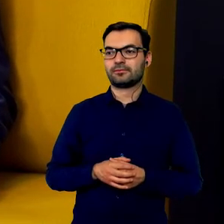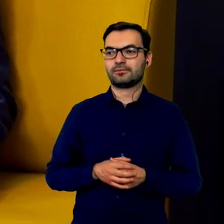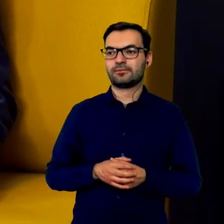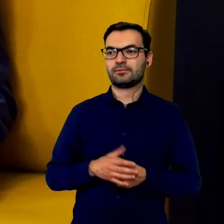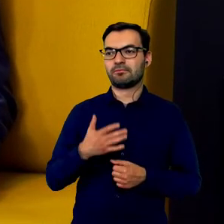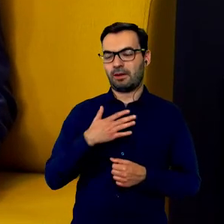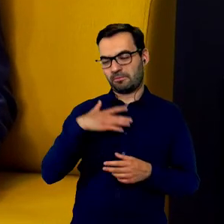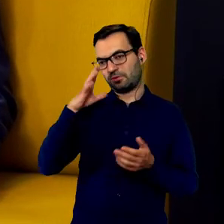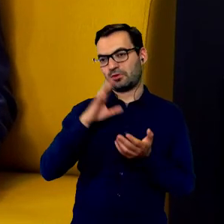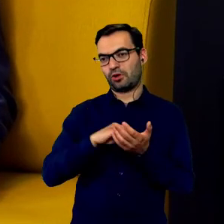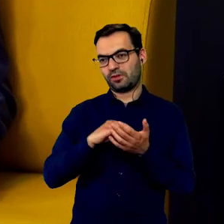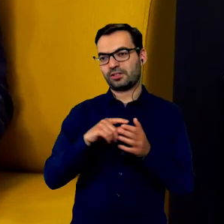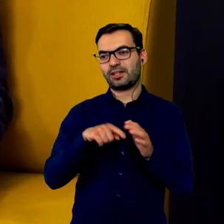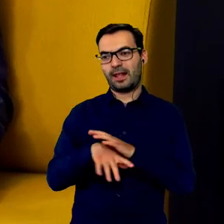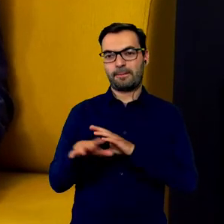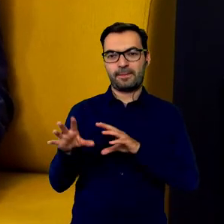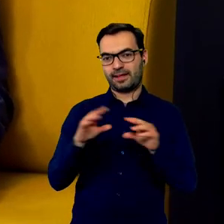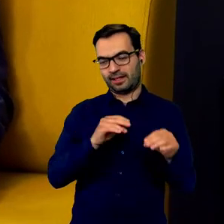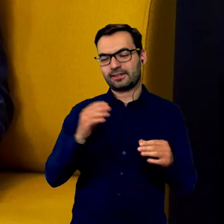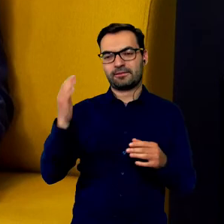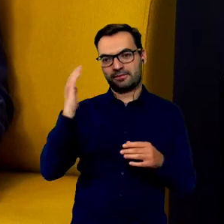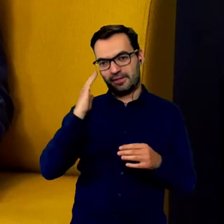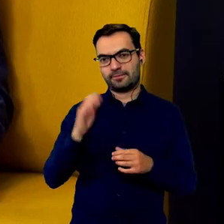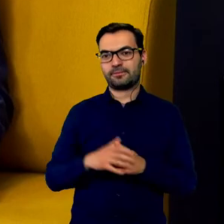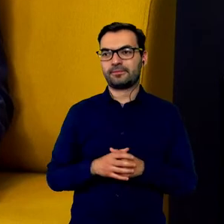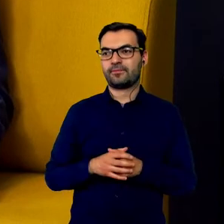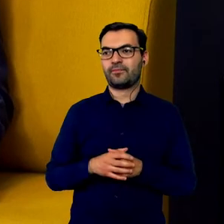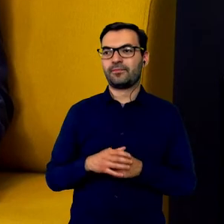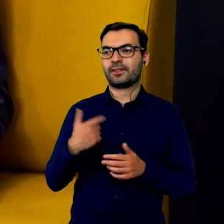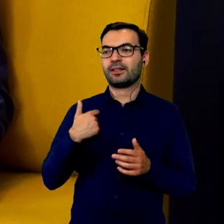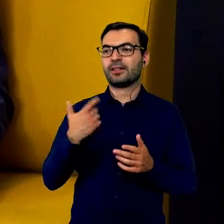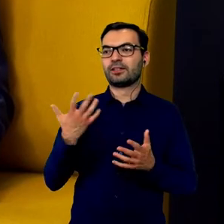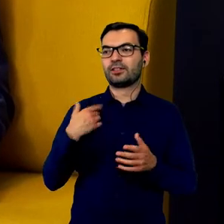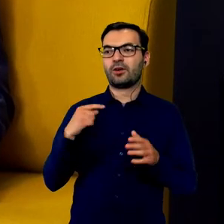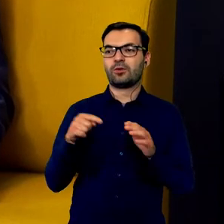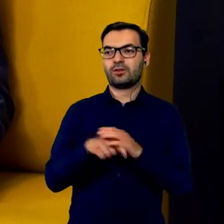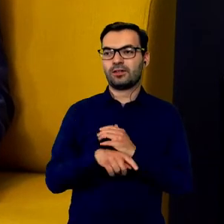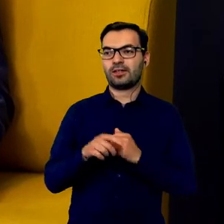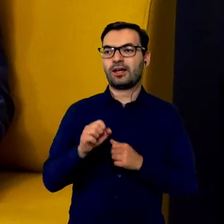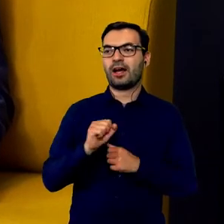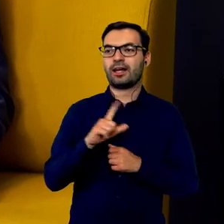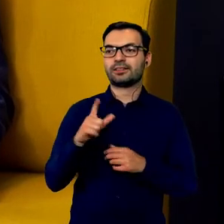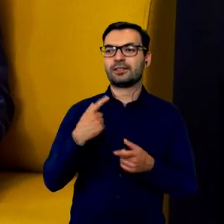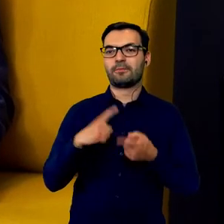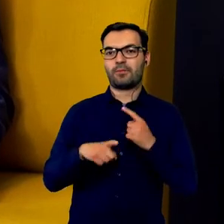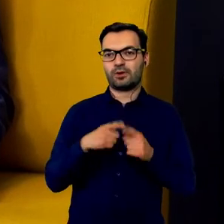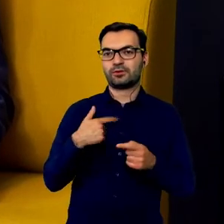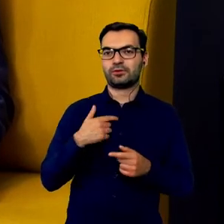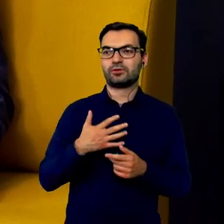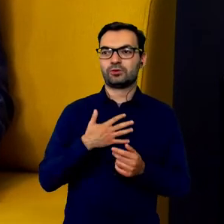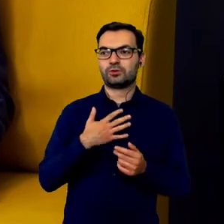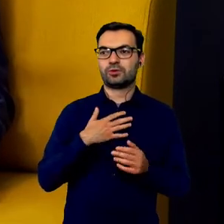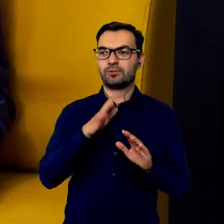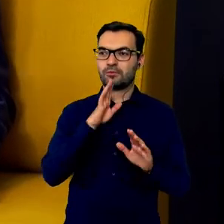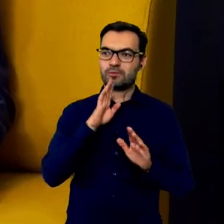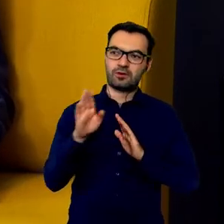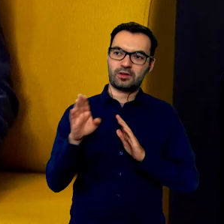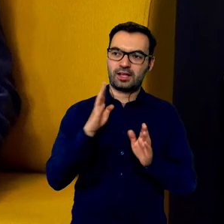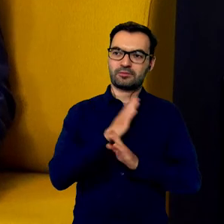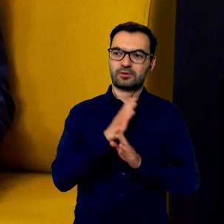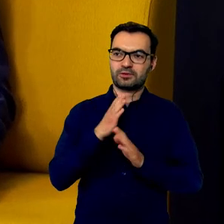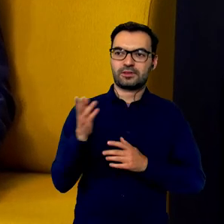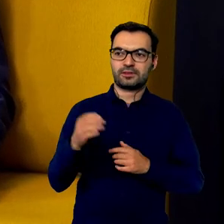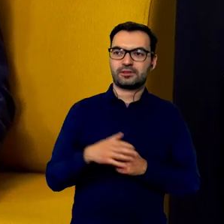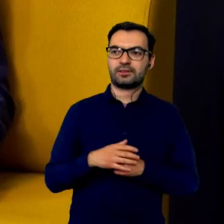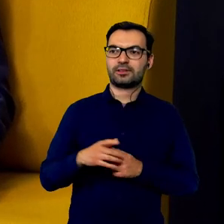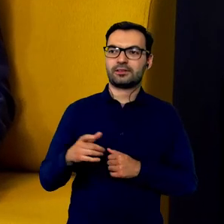doświadczenie imigranckie i wiem, skąd wyjeżdżałam na azyl polityczny i poczułam atmosferę podobną. To, co pani mówi,